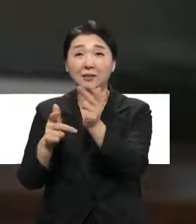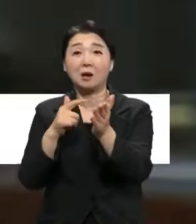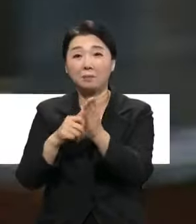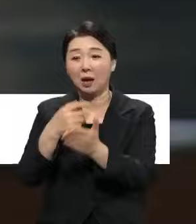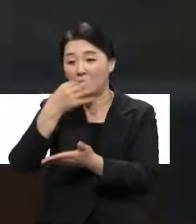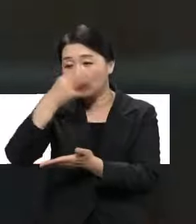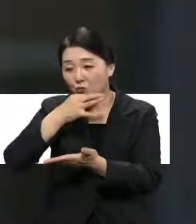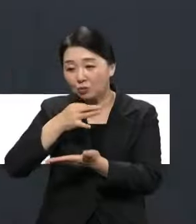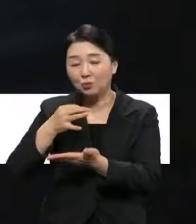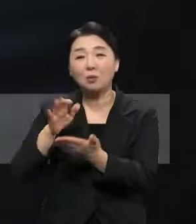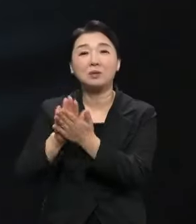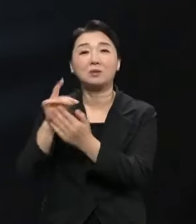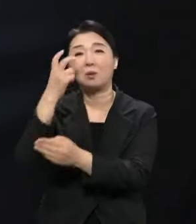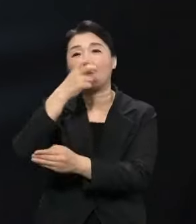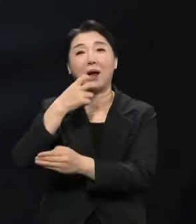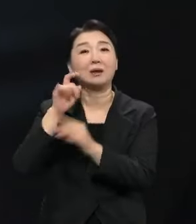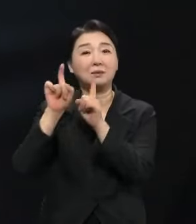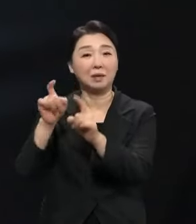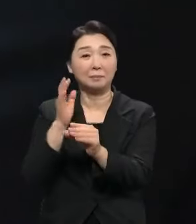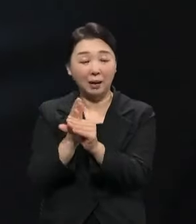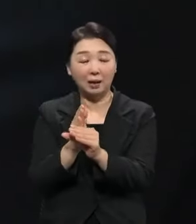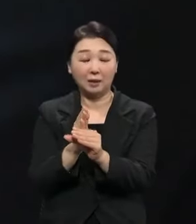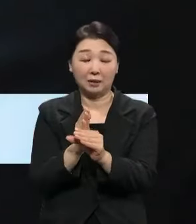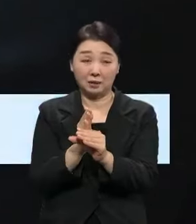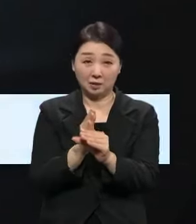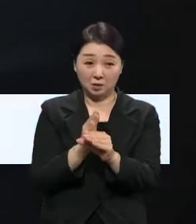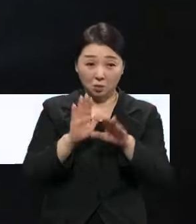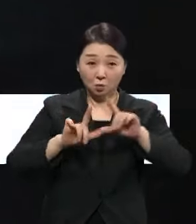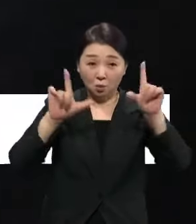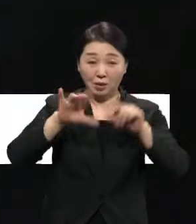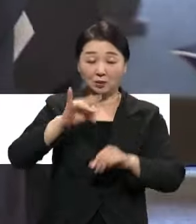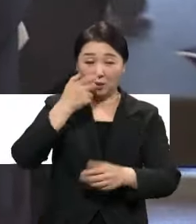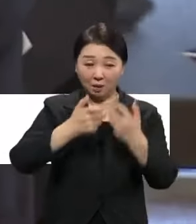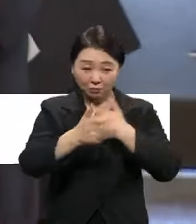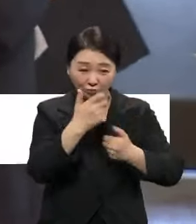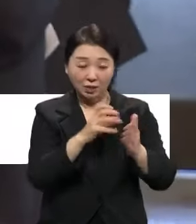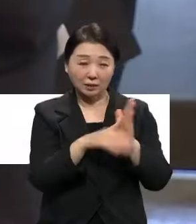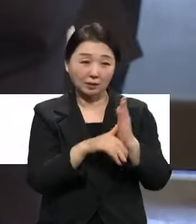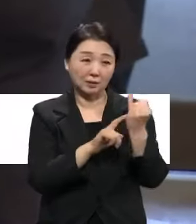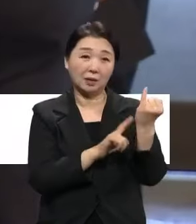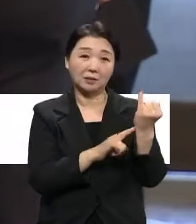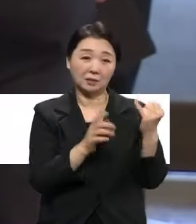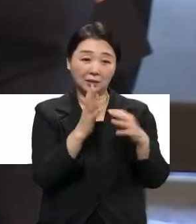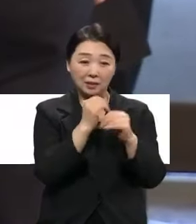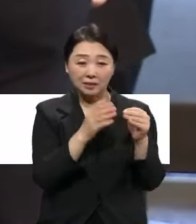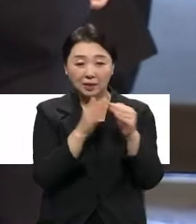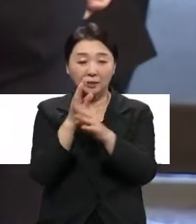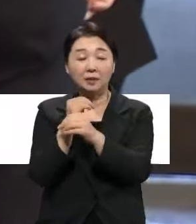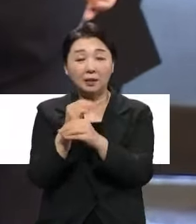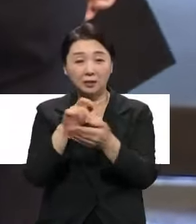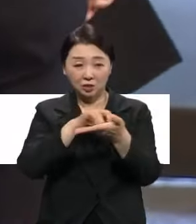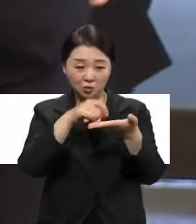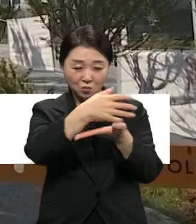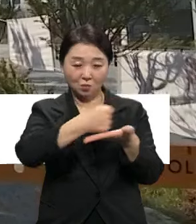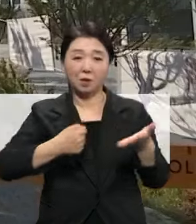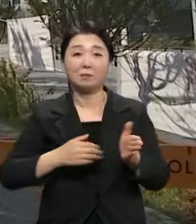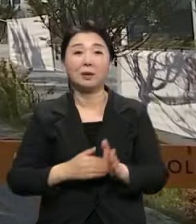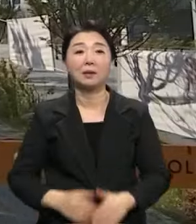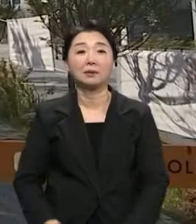관리한 정황을 잡았습니다. 이와 관련해 올해 초 압수수색에서 다혜 씨의 이사 일정이 담긴 기록도